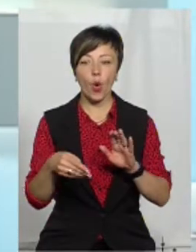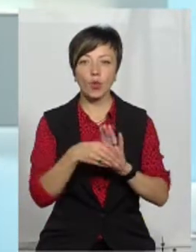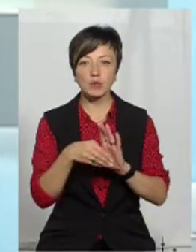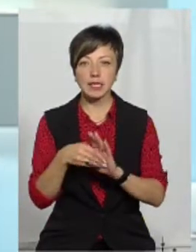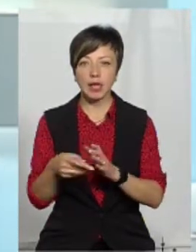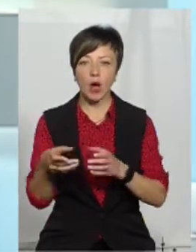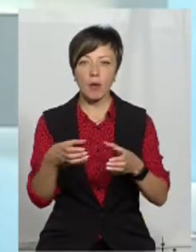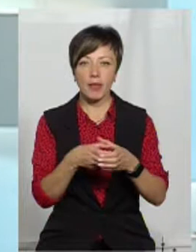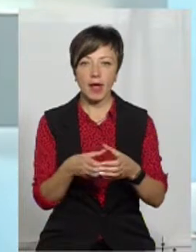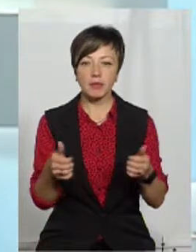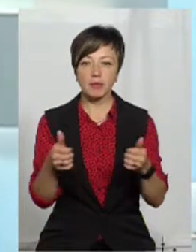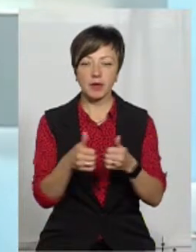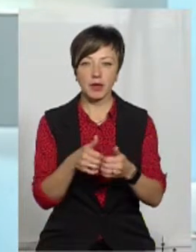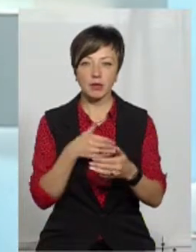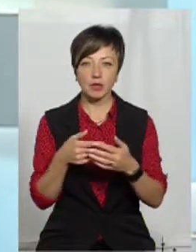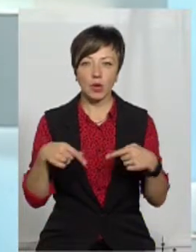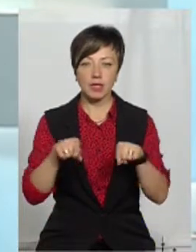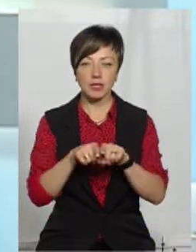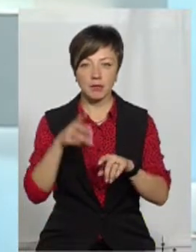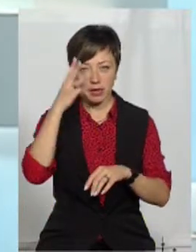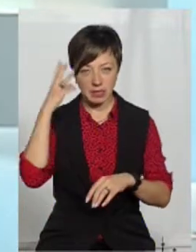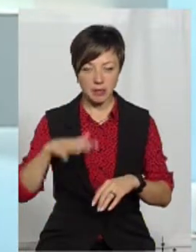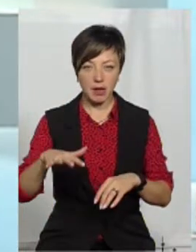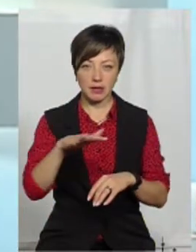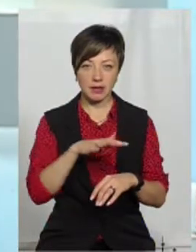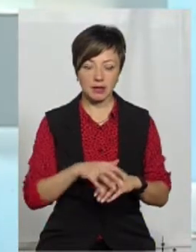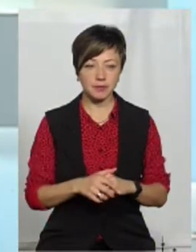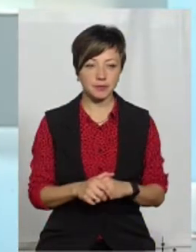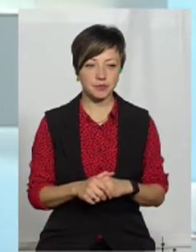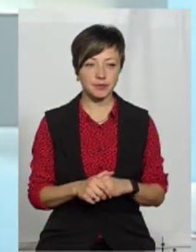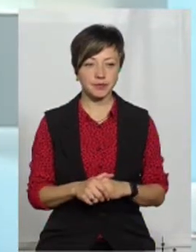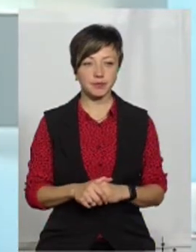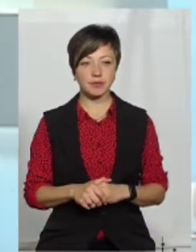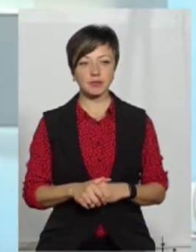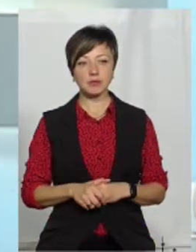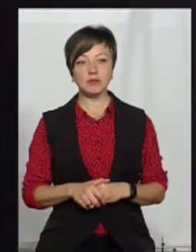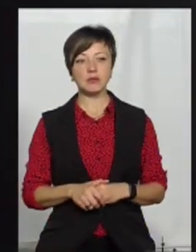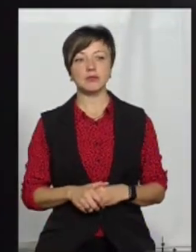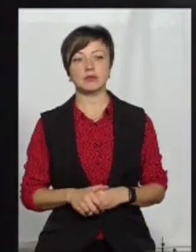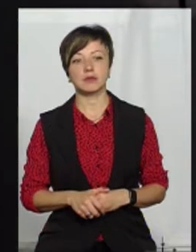при Раді громадської організації Хмельницький Майдан Ігоря Клюса. Прошу.